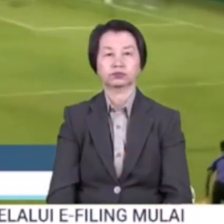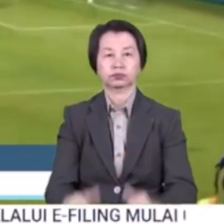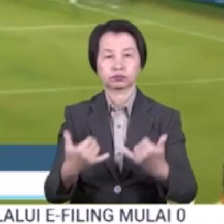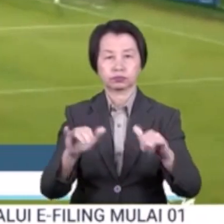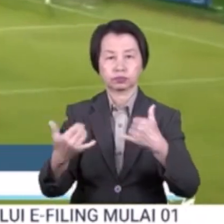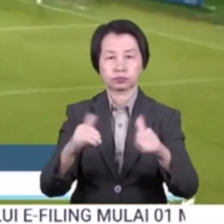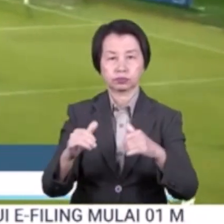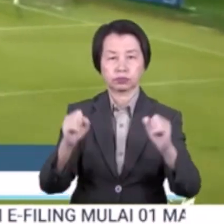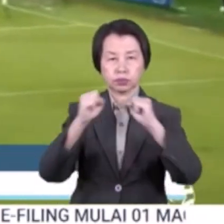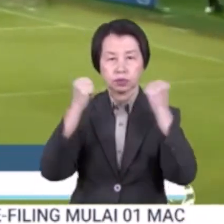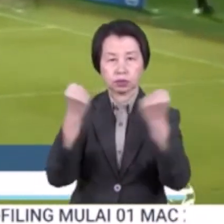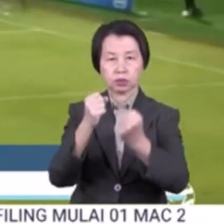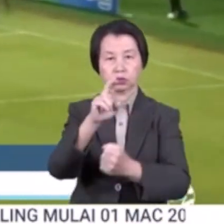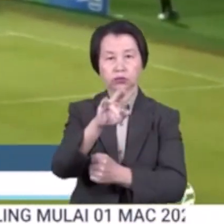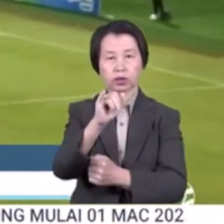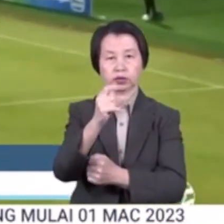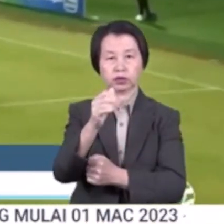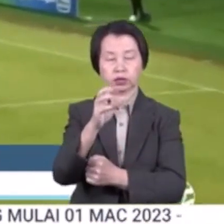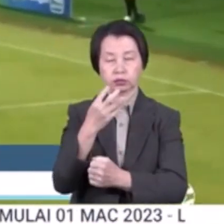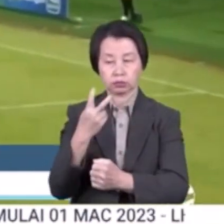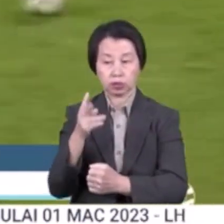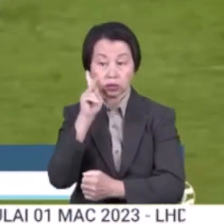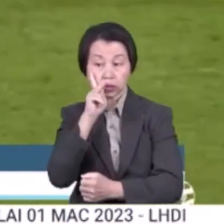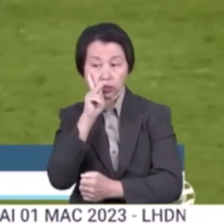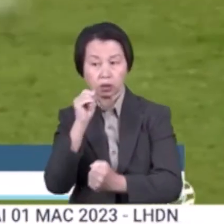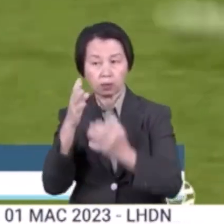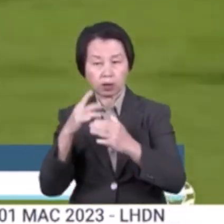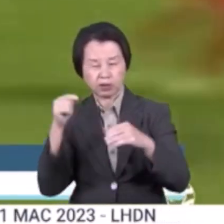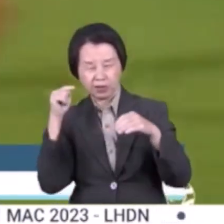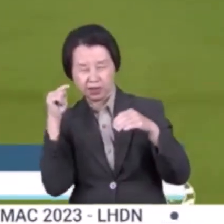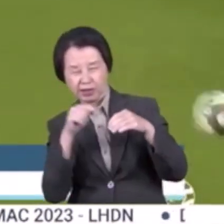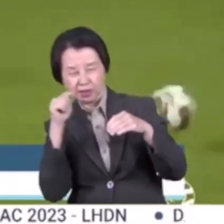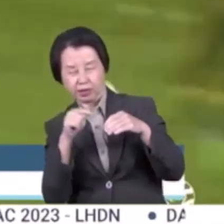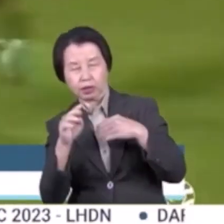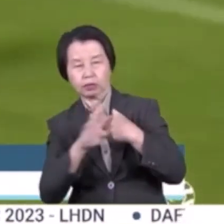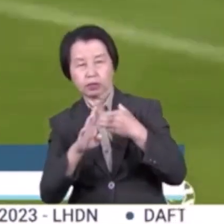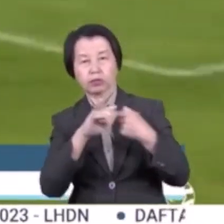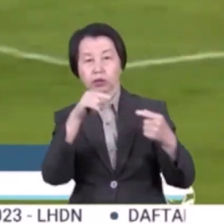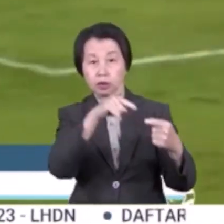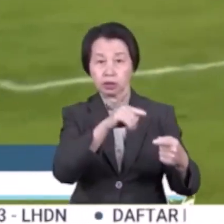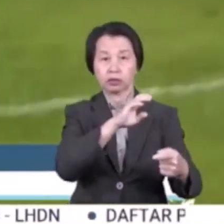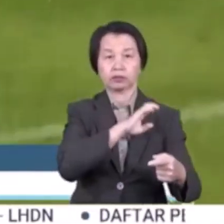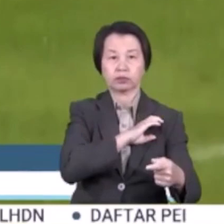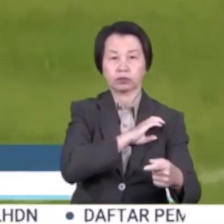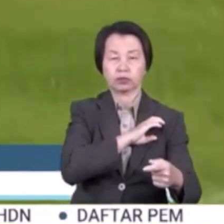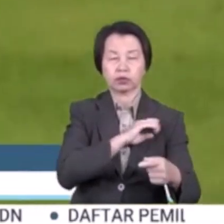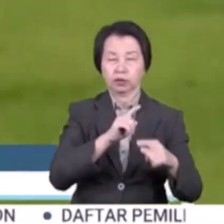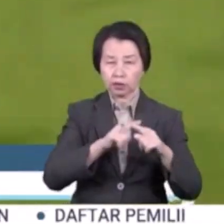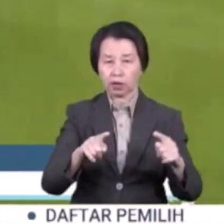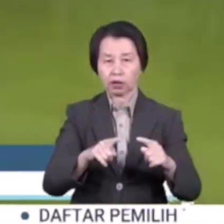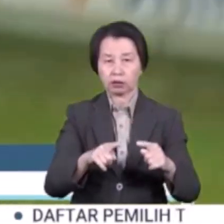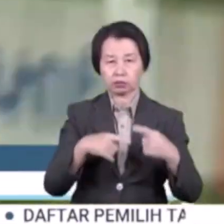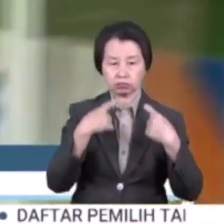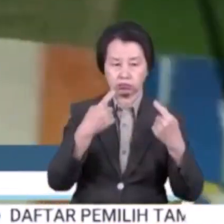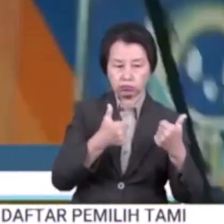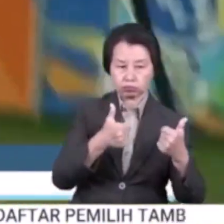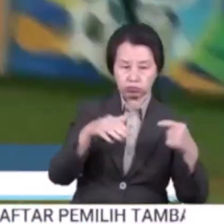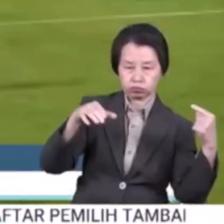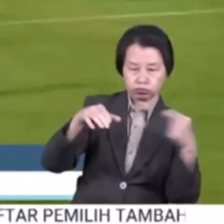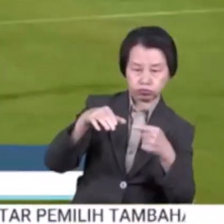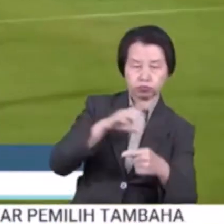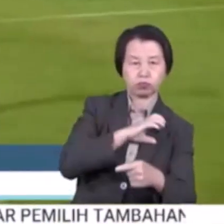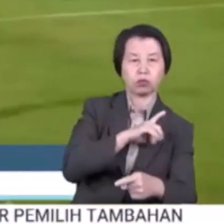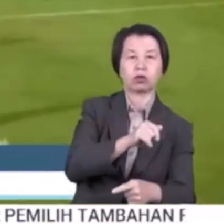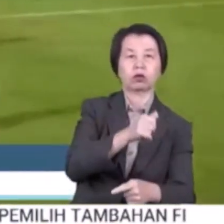Aksi berlangsung di Stadium UiTM menyaksikan Kedah lebih banyak melancarkan serangan berbahaya ke kubu PDRM. Namun kecemerlangan penjaga gol